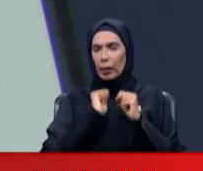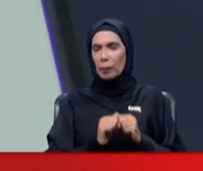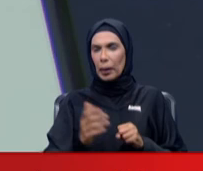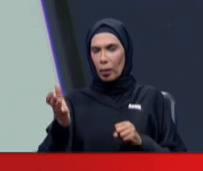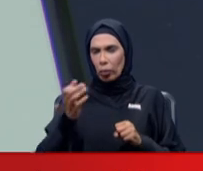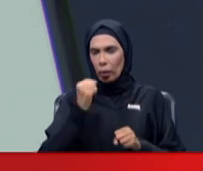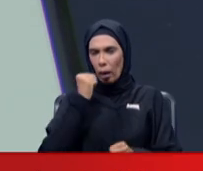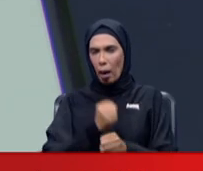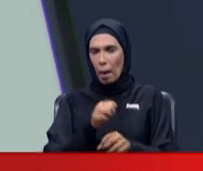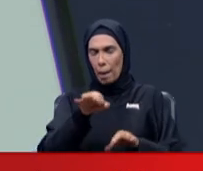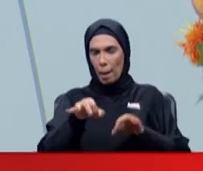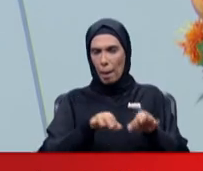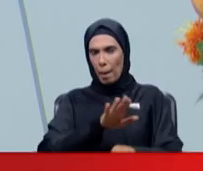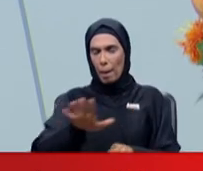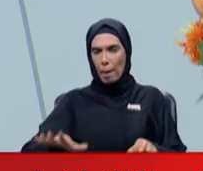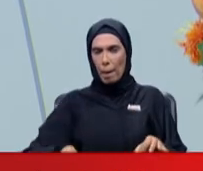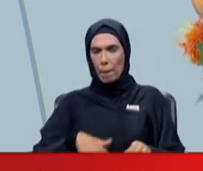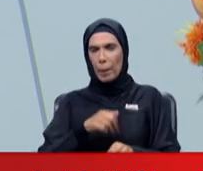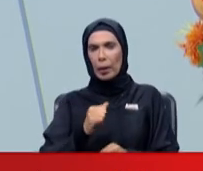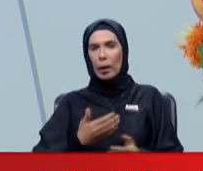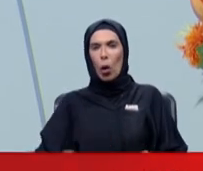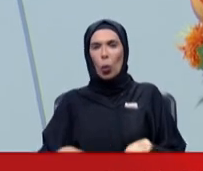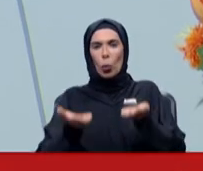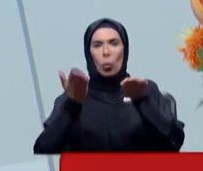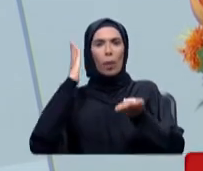أعمال الخطة الوطنية لنهوض المرأة